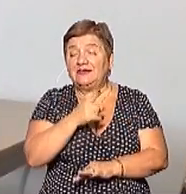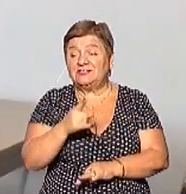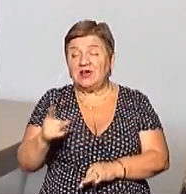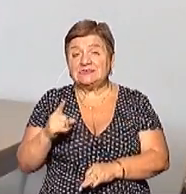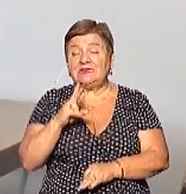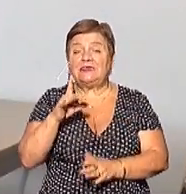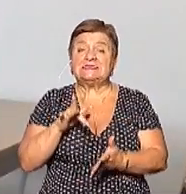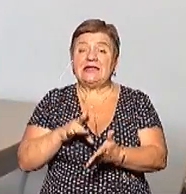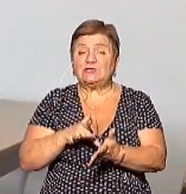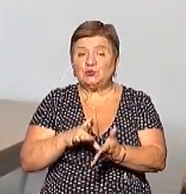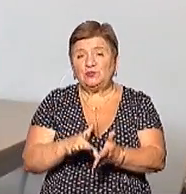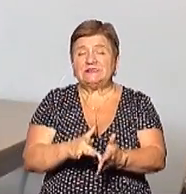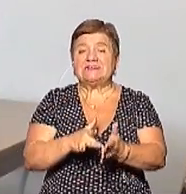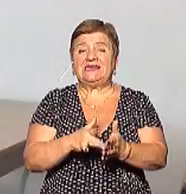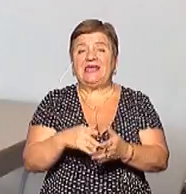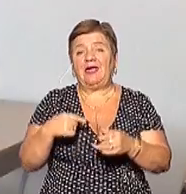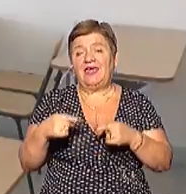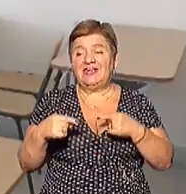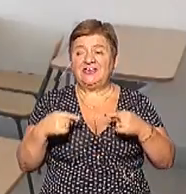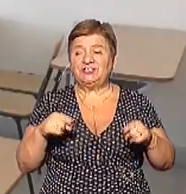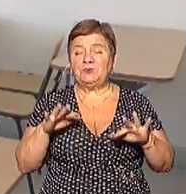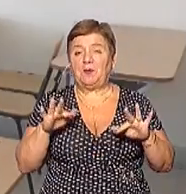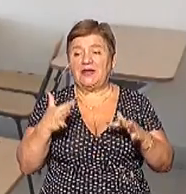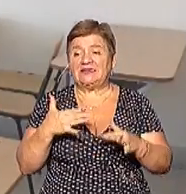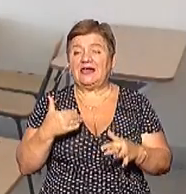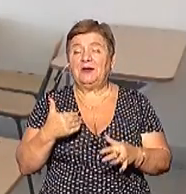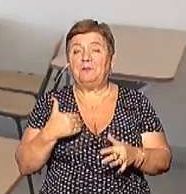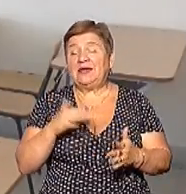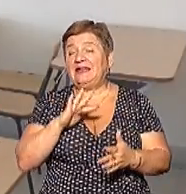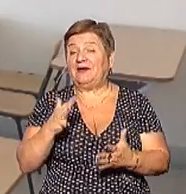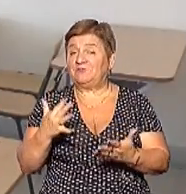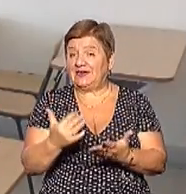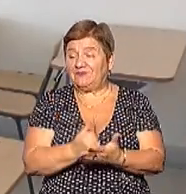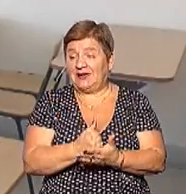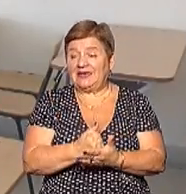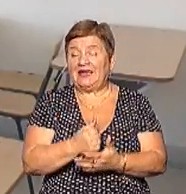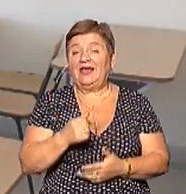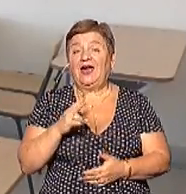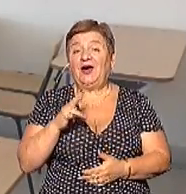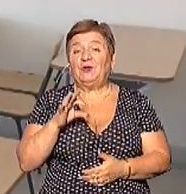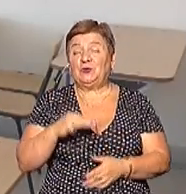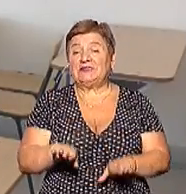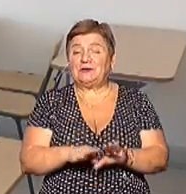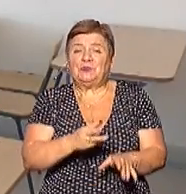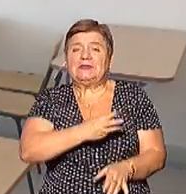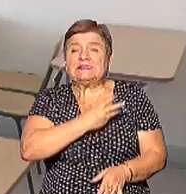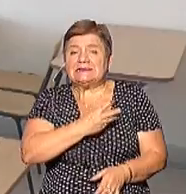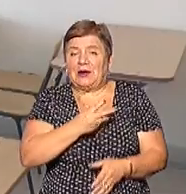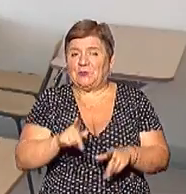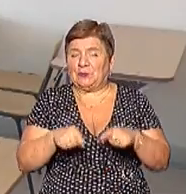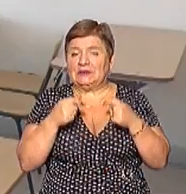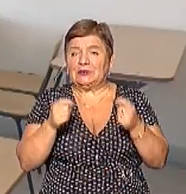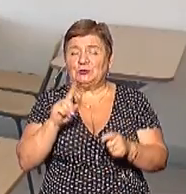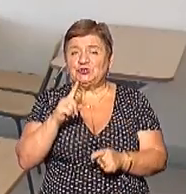деякі екскурсії, деякі інші івенти. Много років ми не вигравали, але нам дало великої наснаги, щоб потім